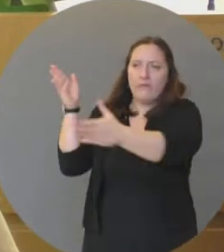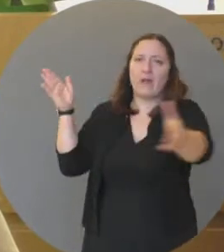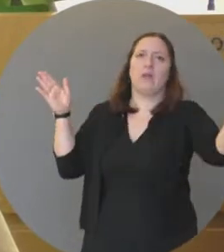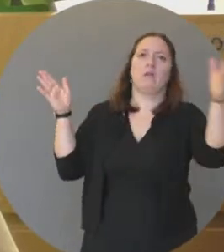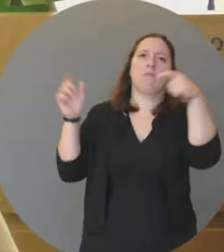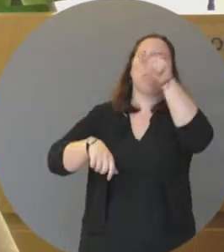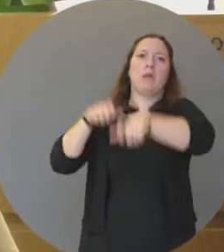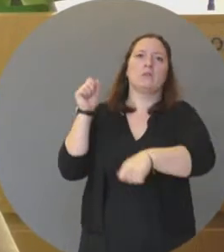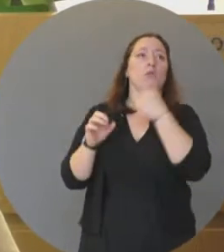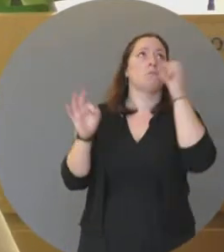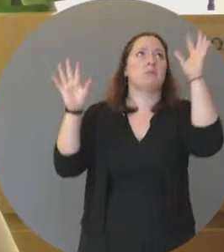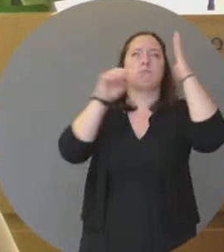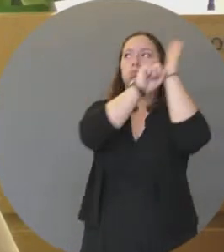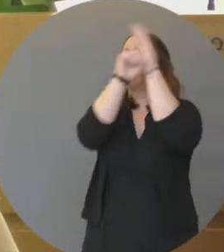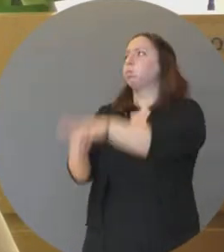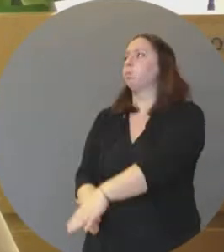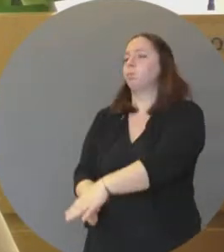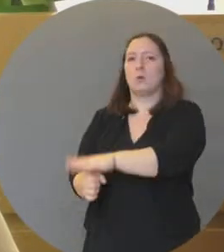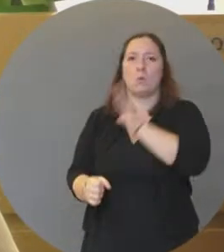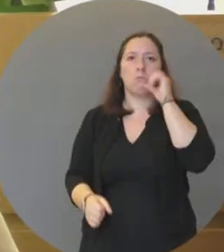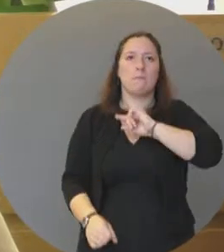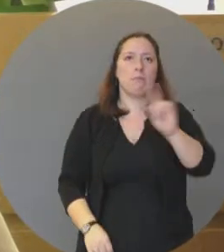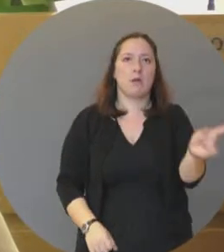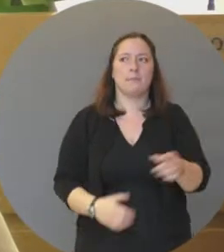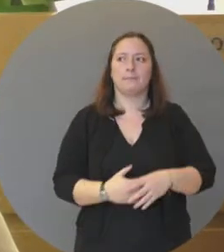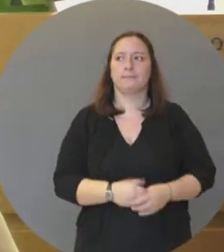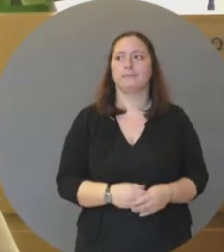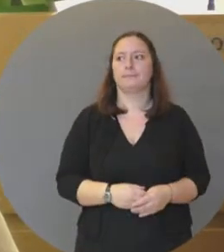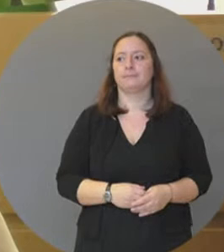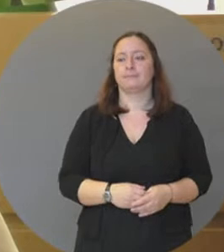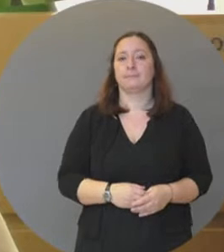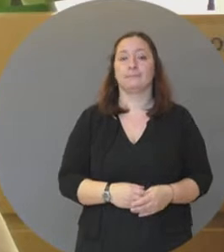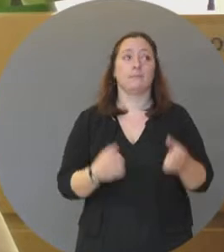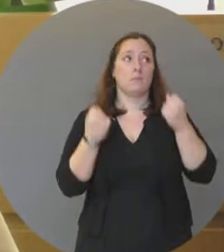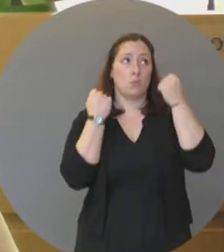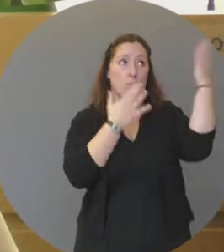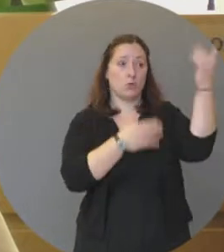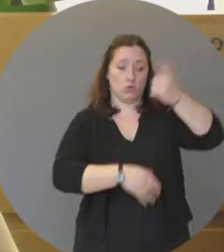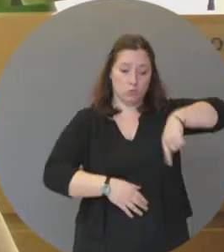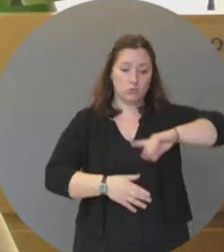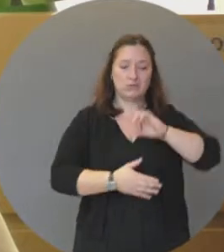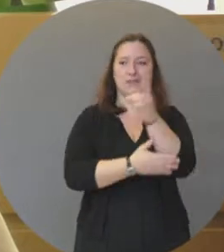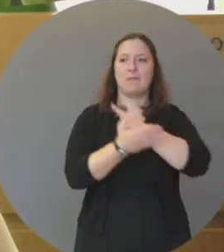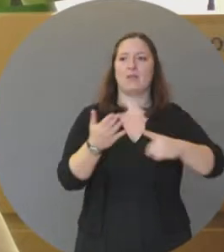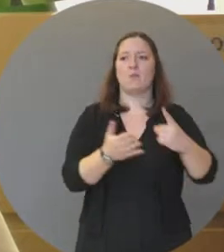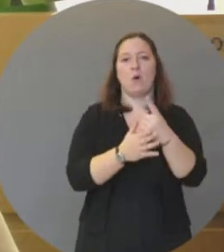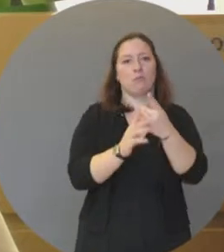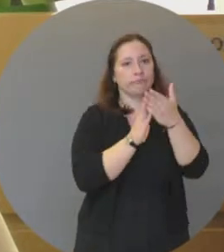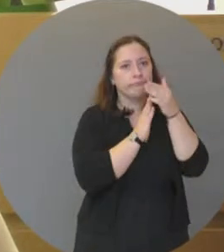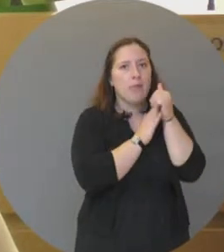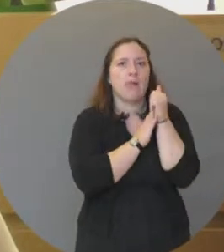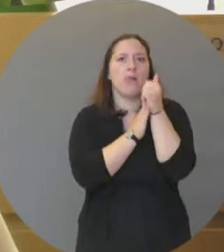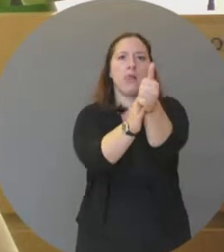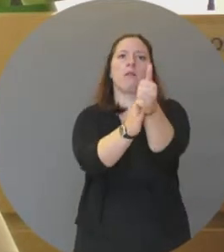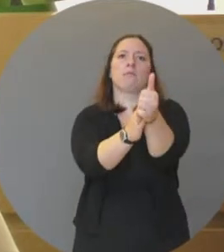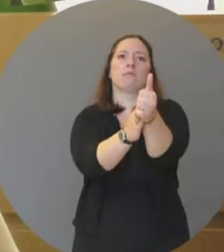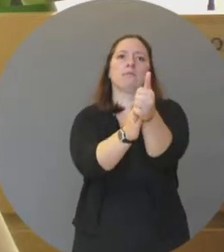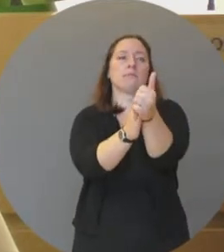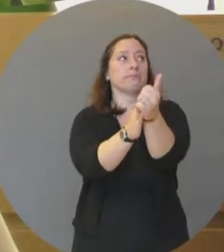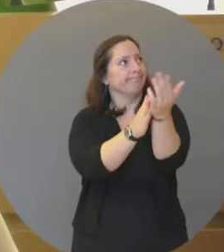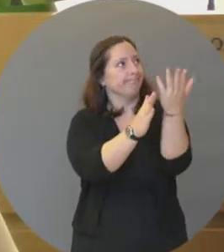donc méprisées nous proposons donc que le département montre l'exemple et la voix à suivre en décidant